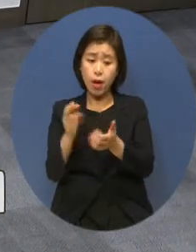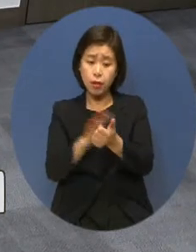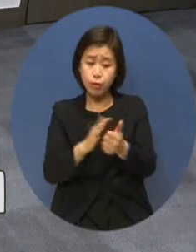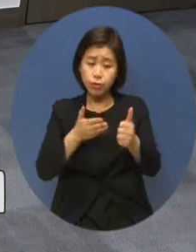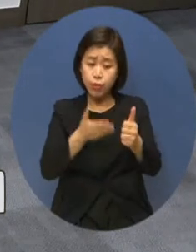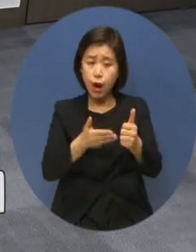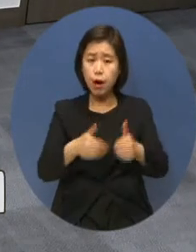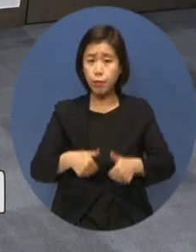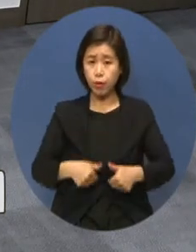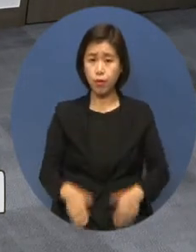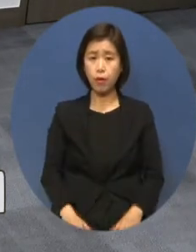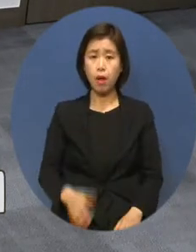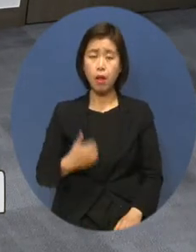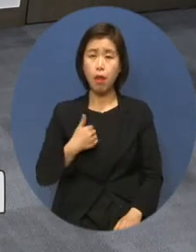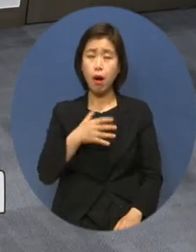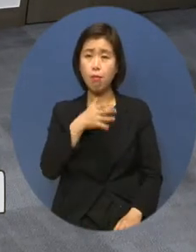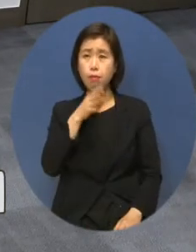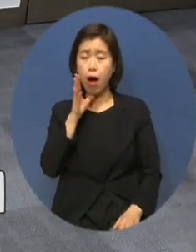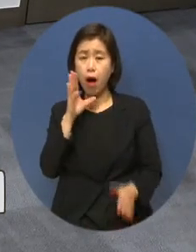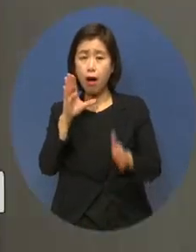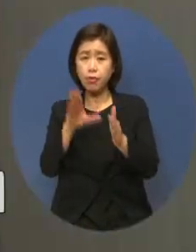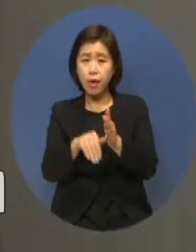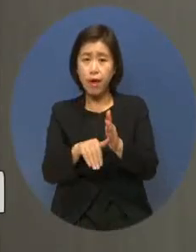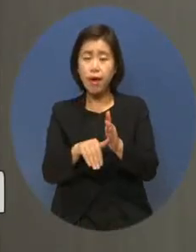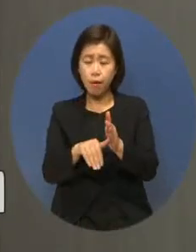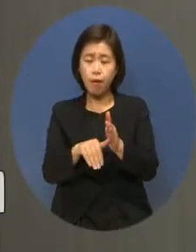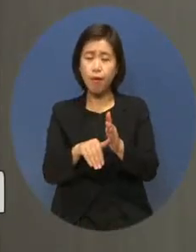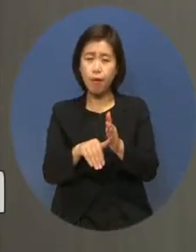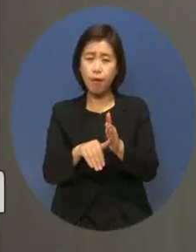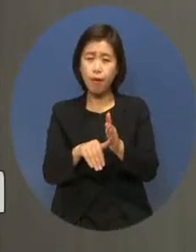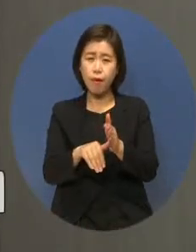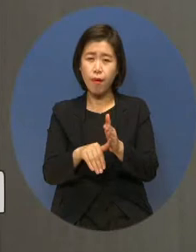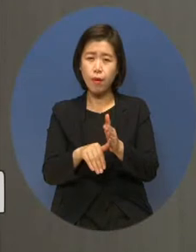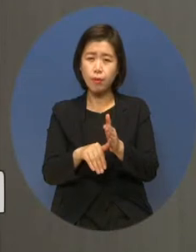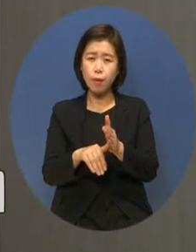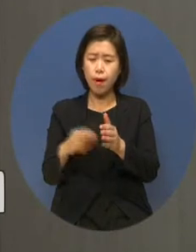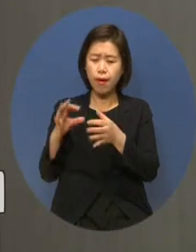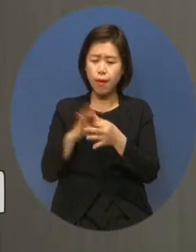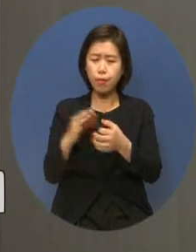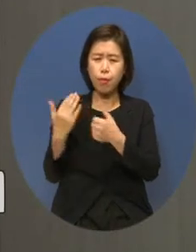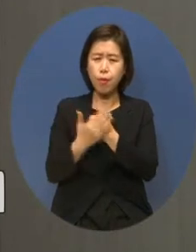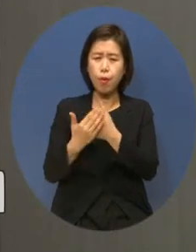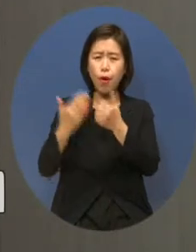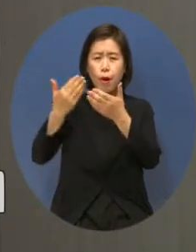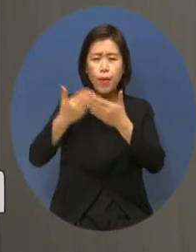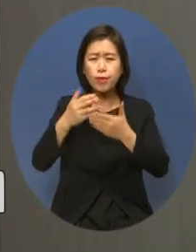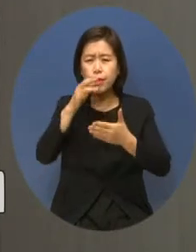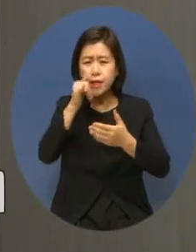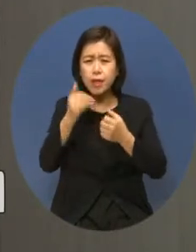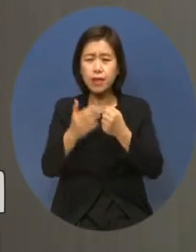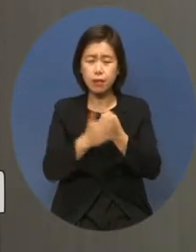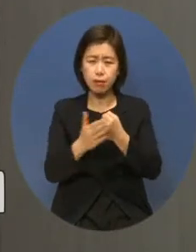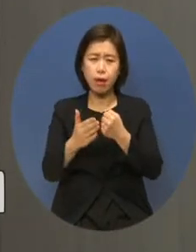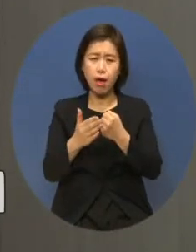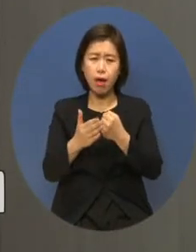없이 노인이 되는 것을 맞이할 수 있게 됐다. 고맙다고 손편지를 적어 보내신 분이 계세요. 그러면서,